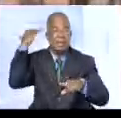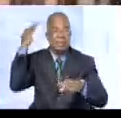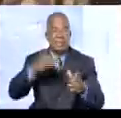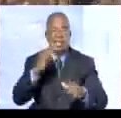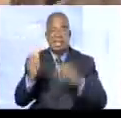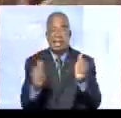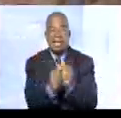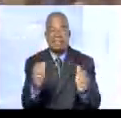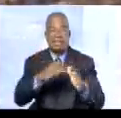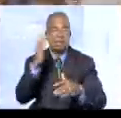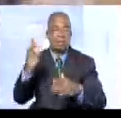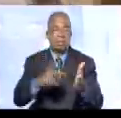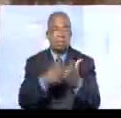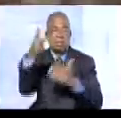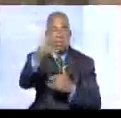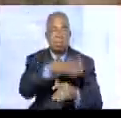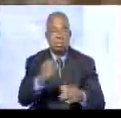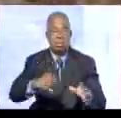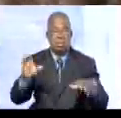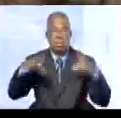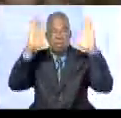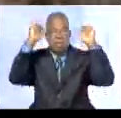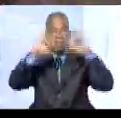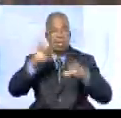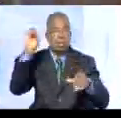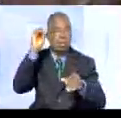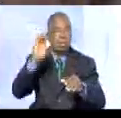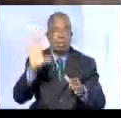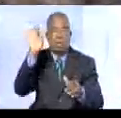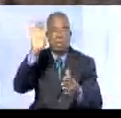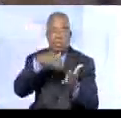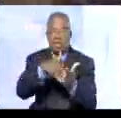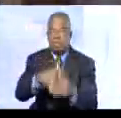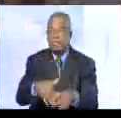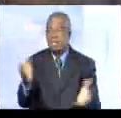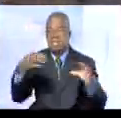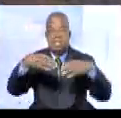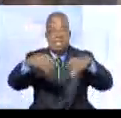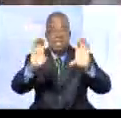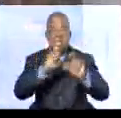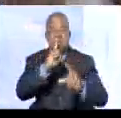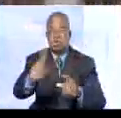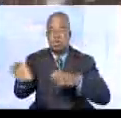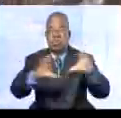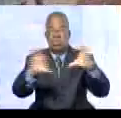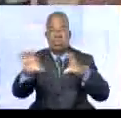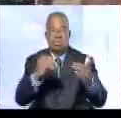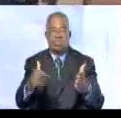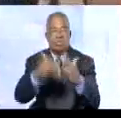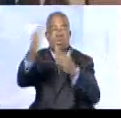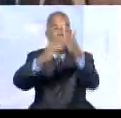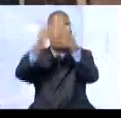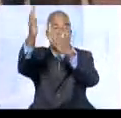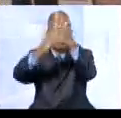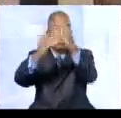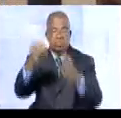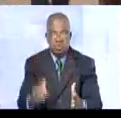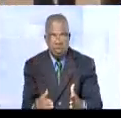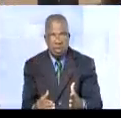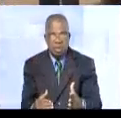programme présidentiel d'urgence PPU, 8 000 salles de classe ont été réhabilitées dans le primaire, dont une